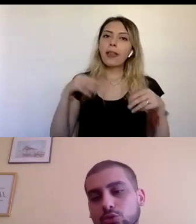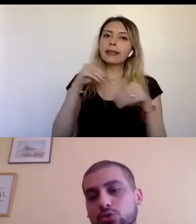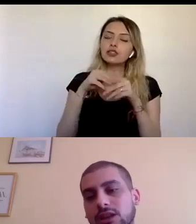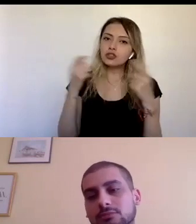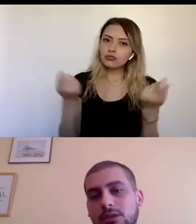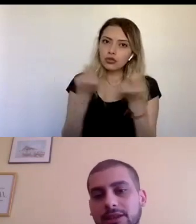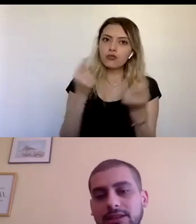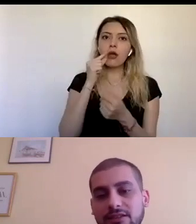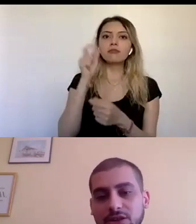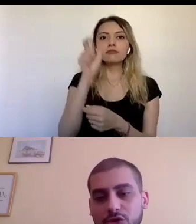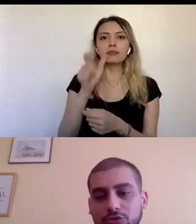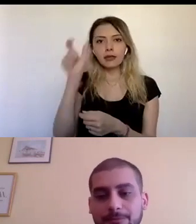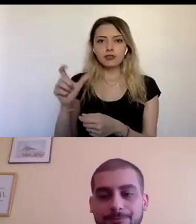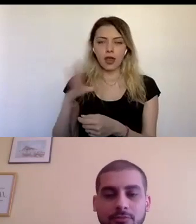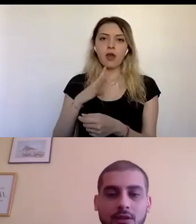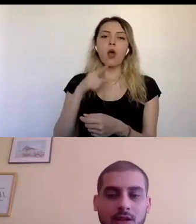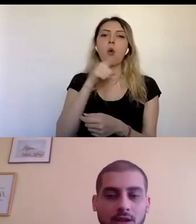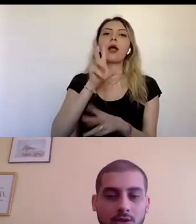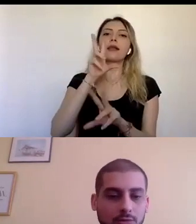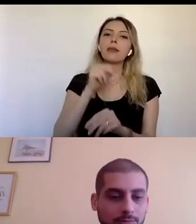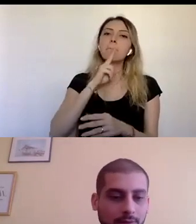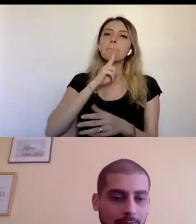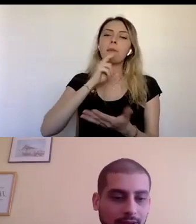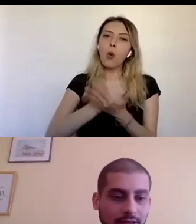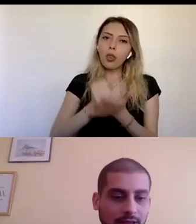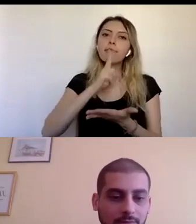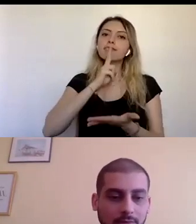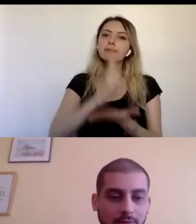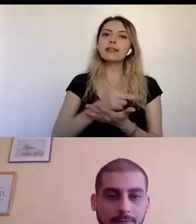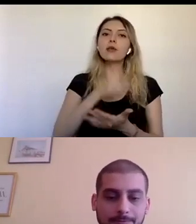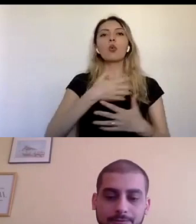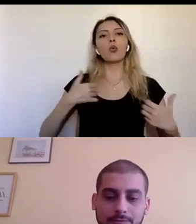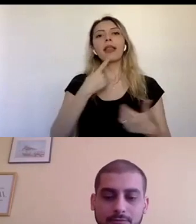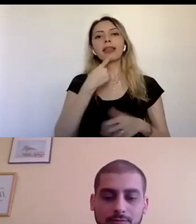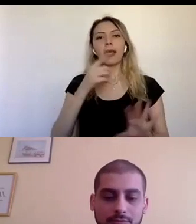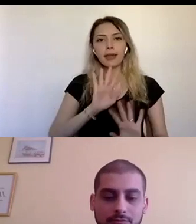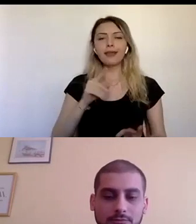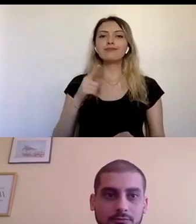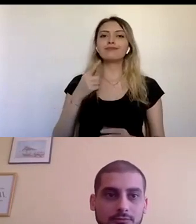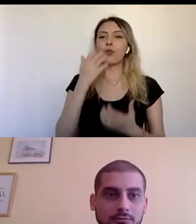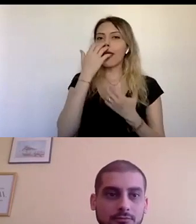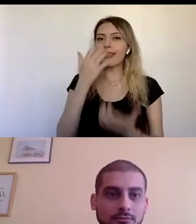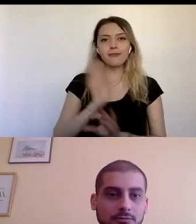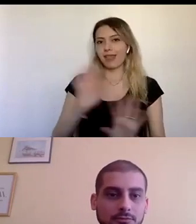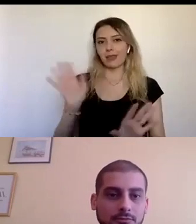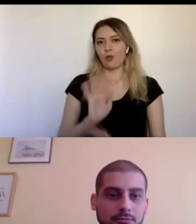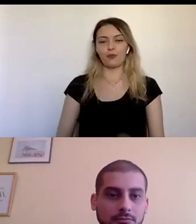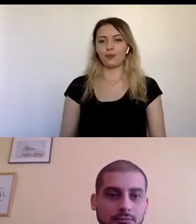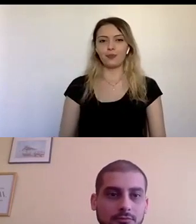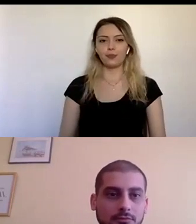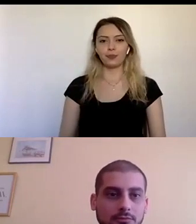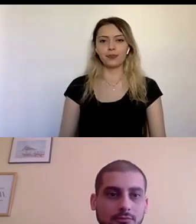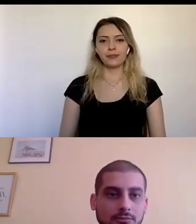tool'ları kullanmamayı tercih ediyoruz. Bir konuşma sırasında anlatmıştın zaten. Yani